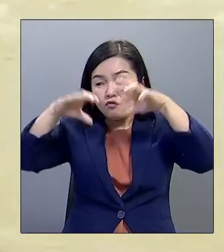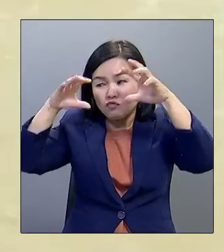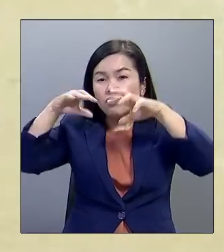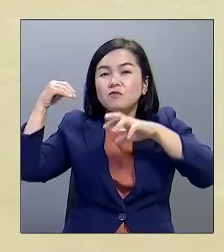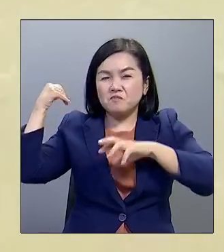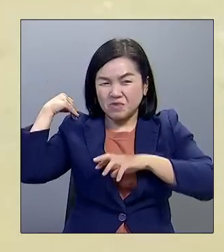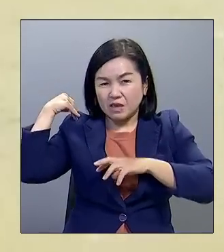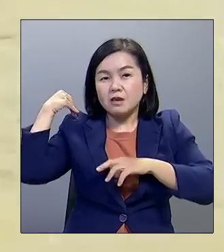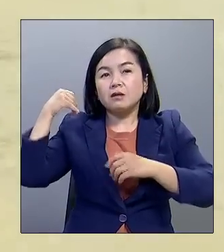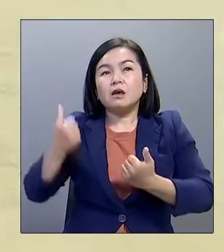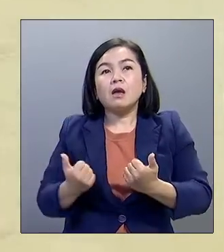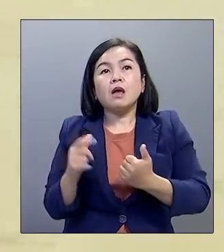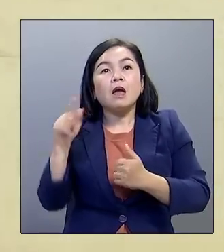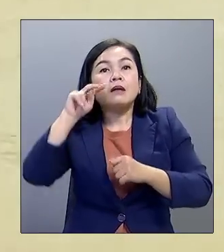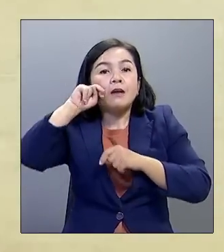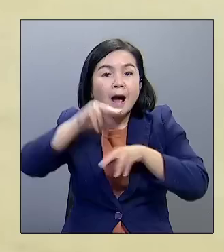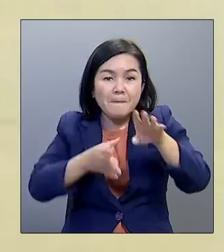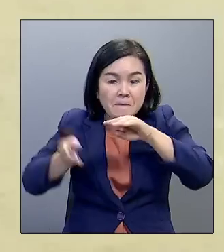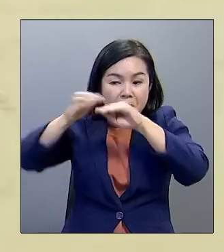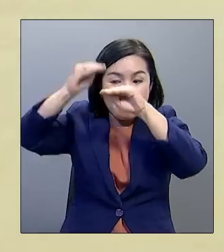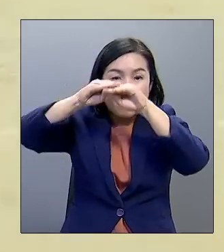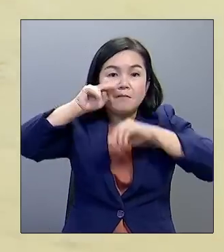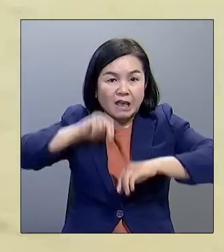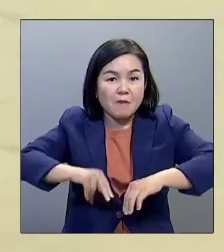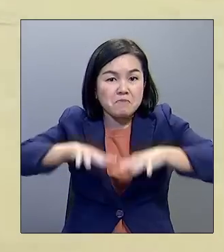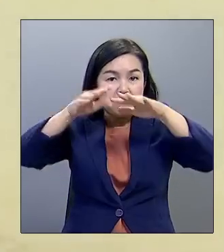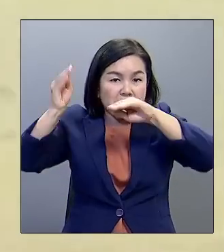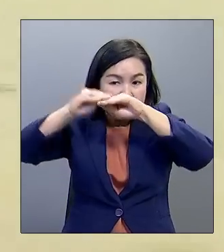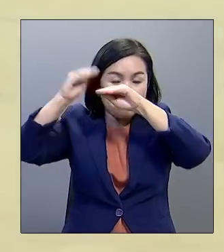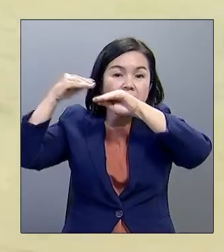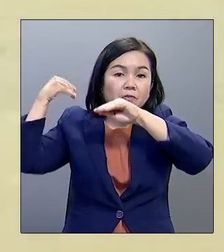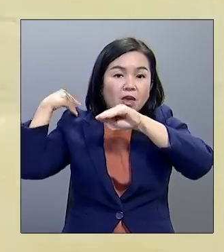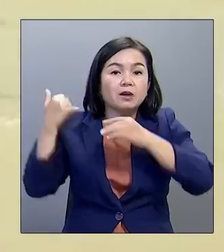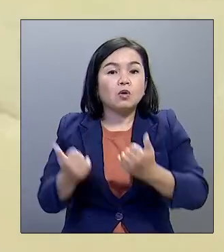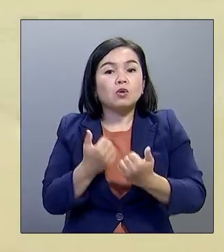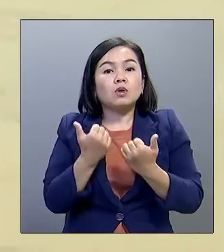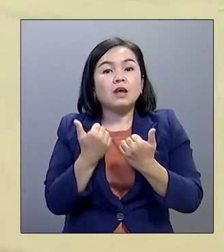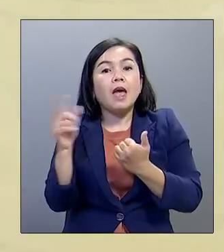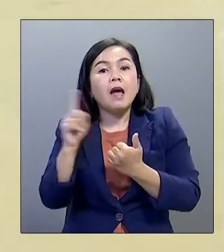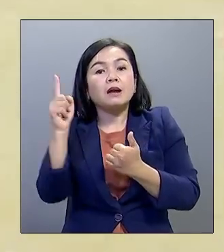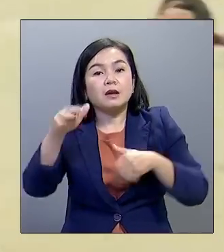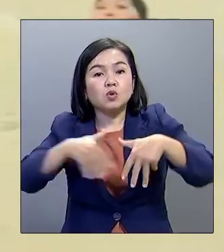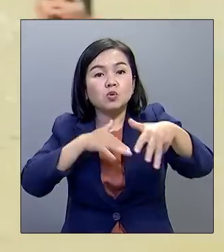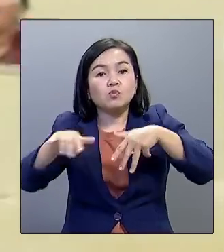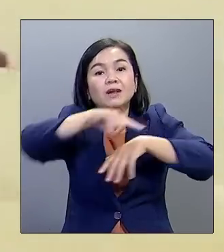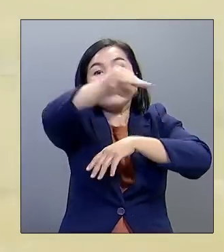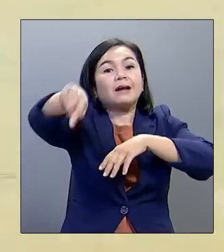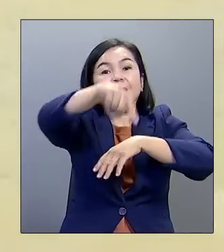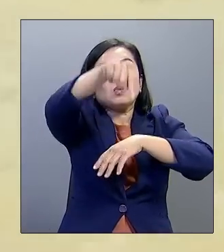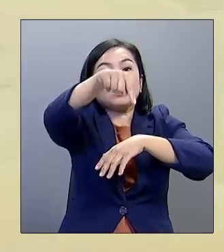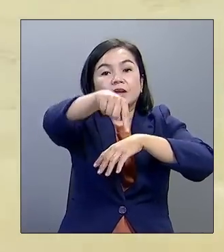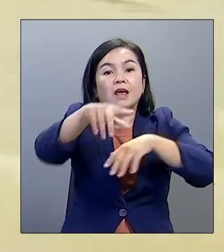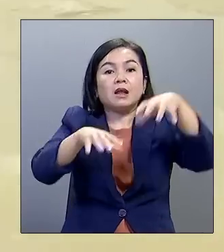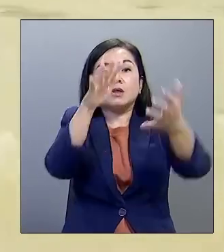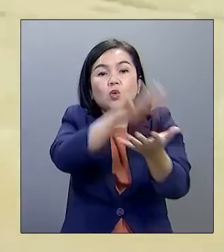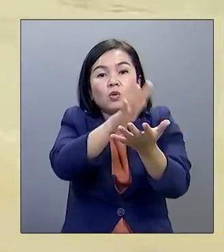ายลงมาอย่างต่อเนื่องทำให้ปริมาณน้ำในบริเวณนี้นี่เพิ่มสูงขึ้นนะคะและนี่ก็ทำให้พื้นที่ด้านในซึ่งเป็นที่ตั้งของโรงเ